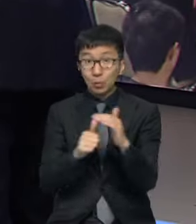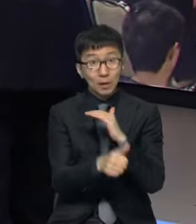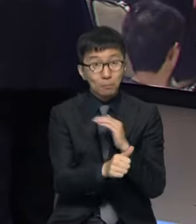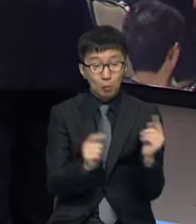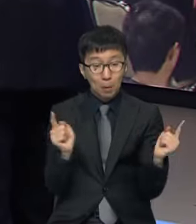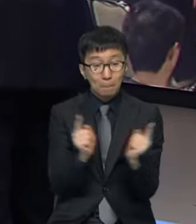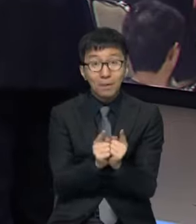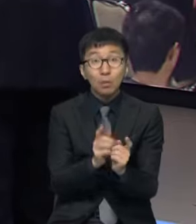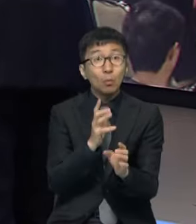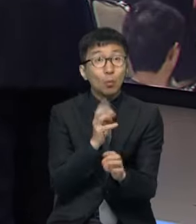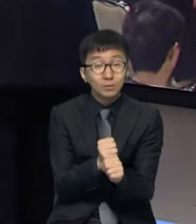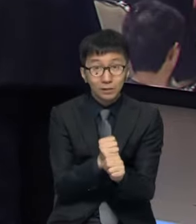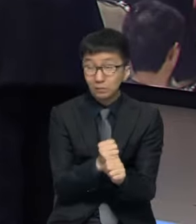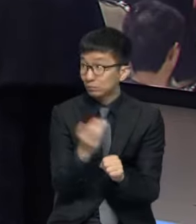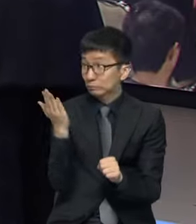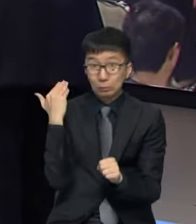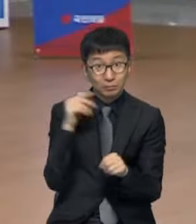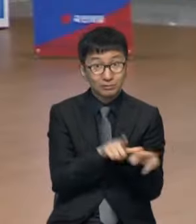다시 확정된 거죠?